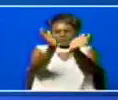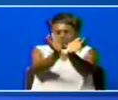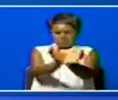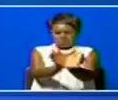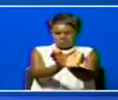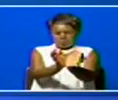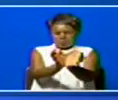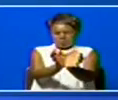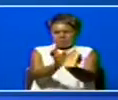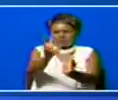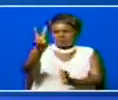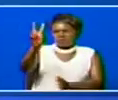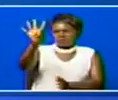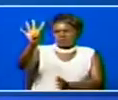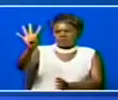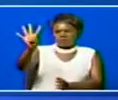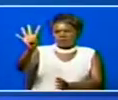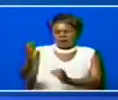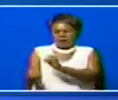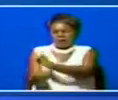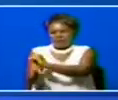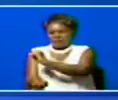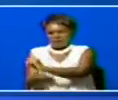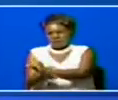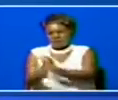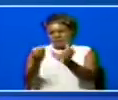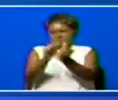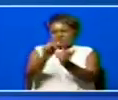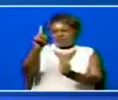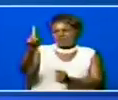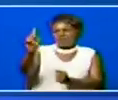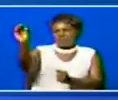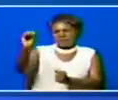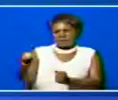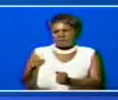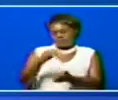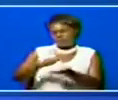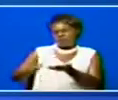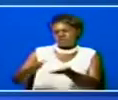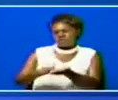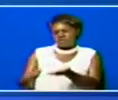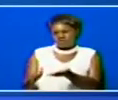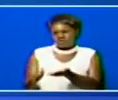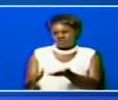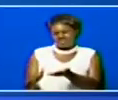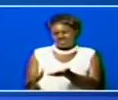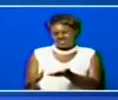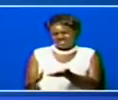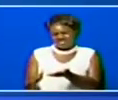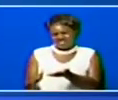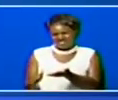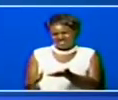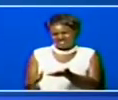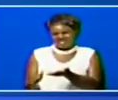na 24% wamesema ni kushauriwa, na 11% wanasema ni kusamehewa.